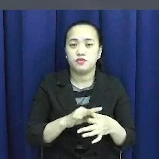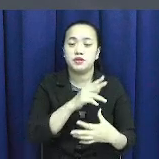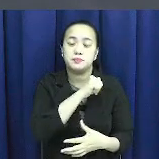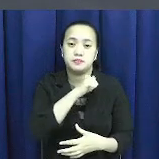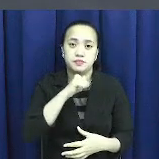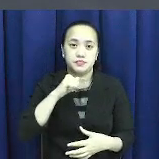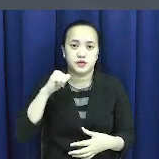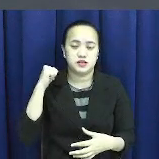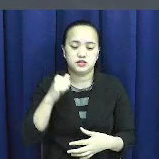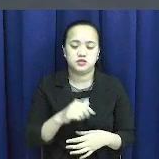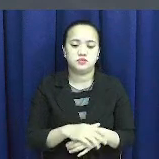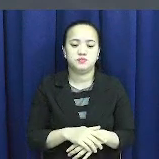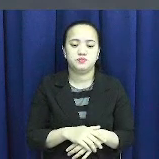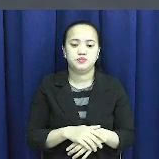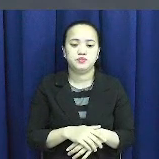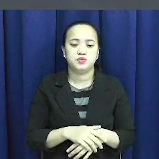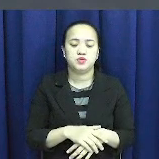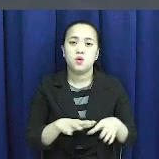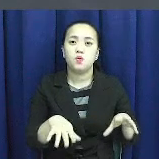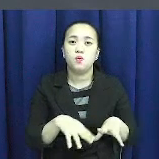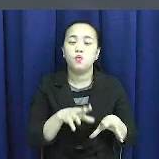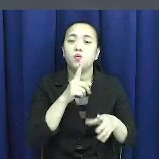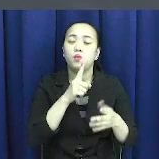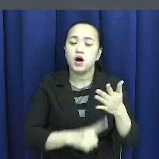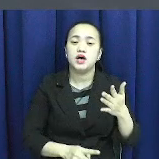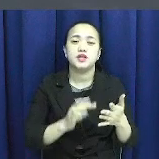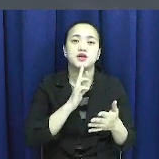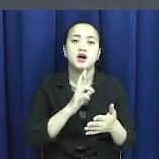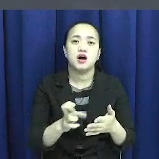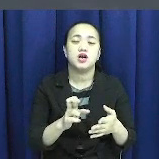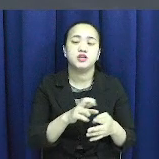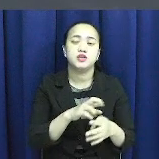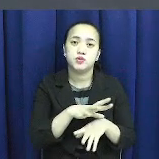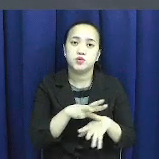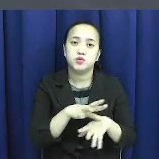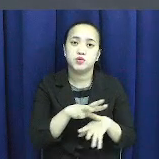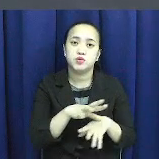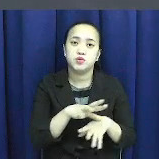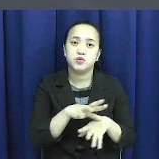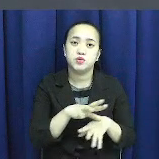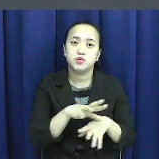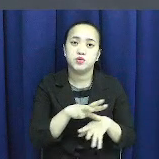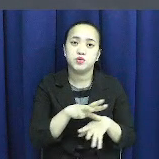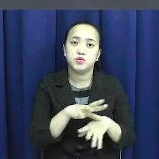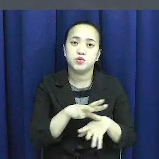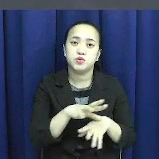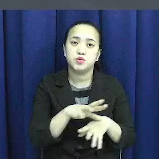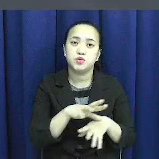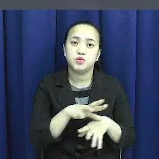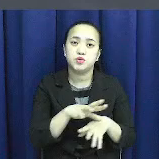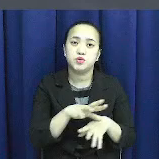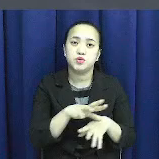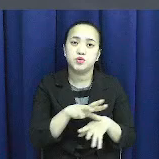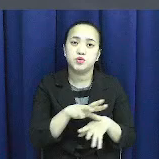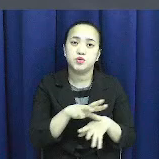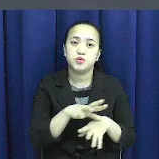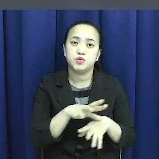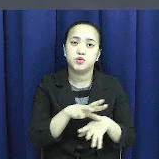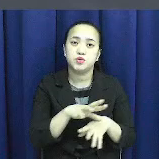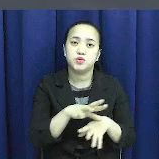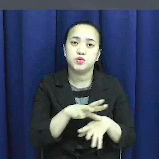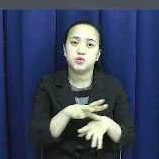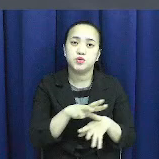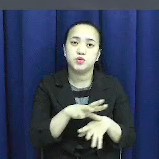roles ng mga priest sa